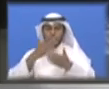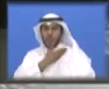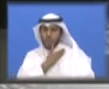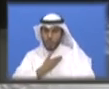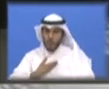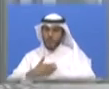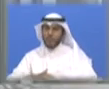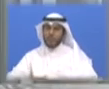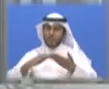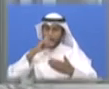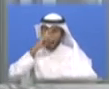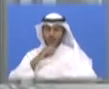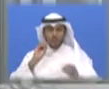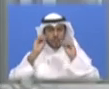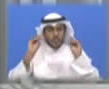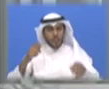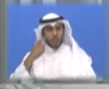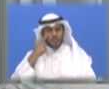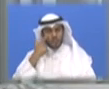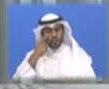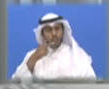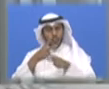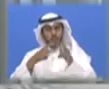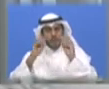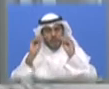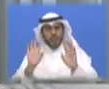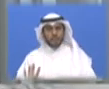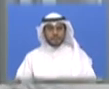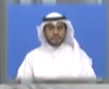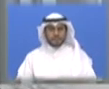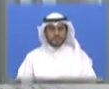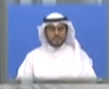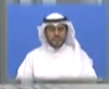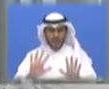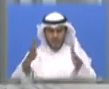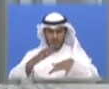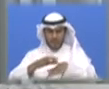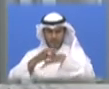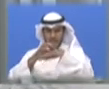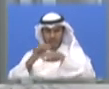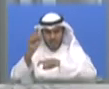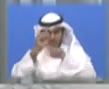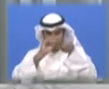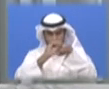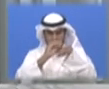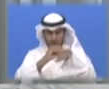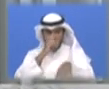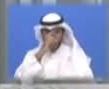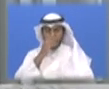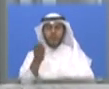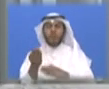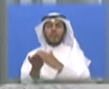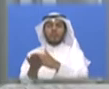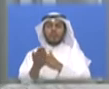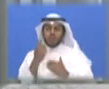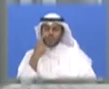الشركات. أنوه على كل كويتي، في حال السؤال من أي شخص يطلب بالبداية إثبات شخصية الشخص اللي قاعد